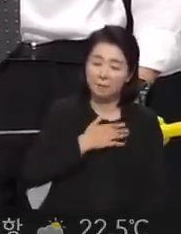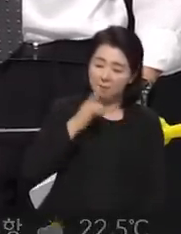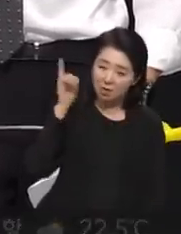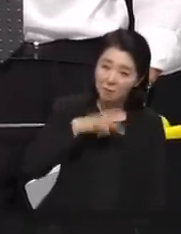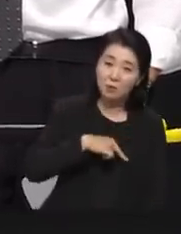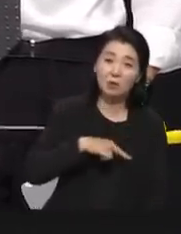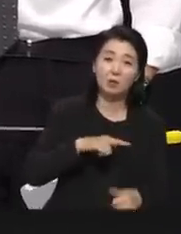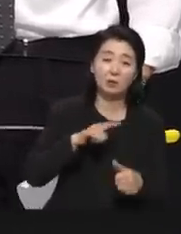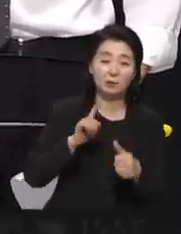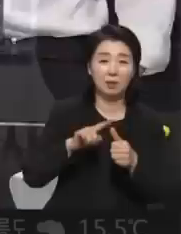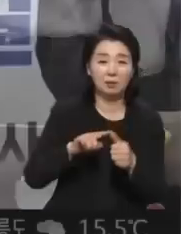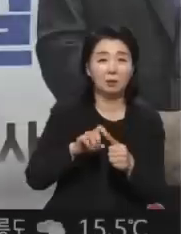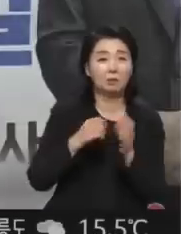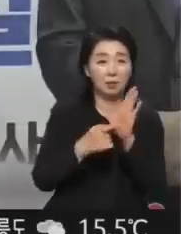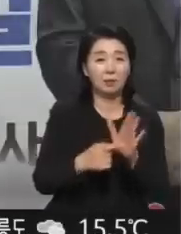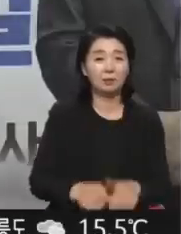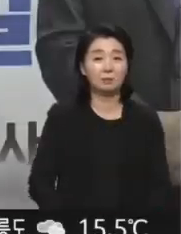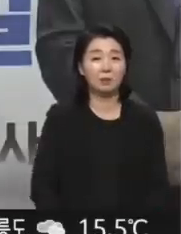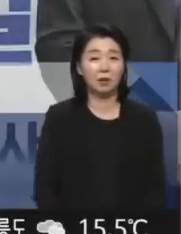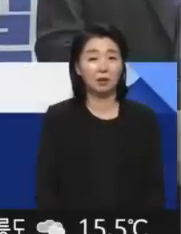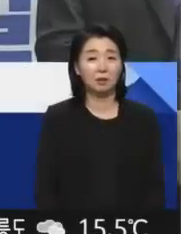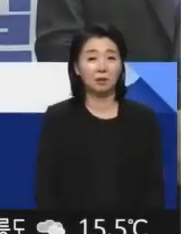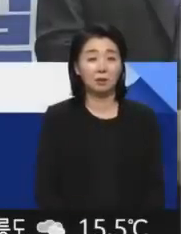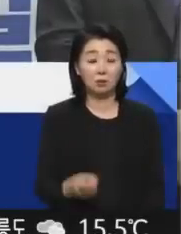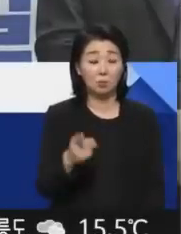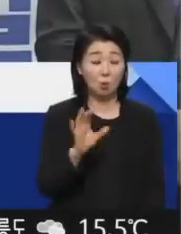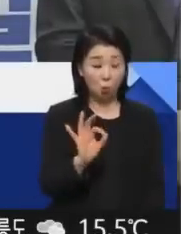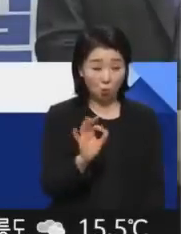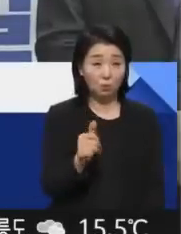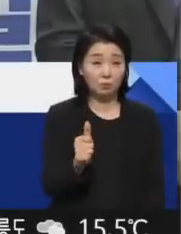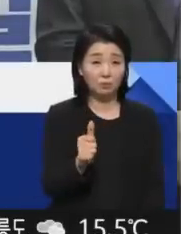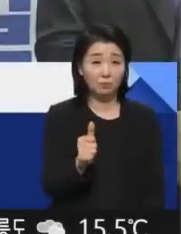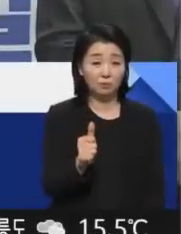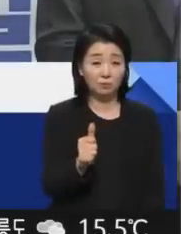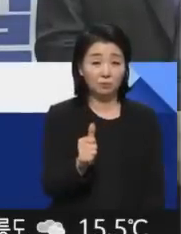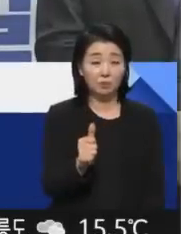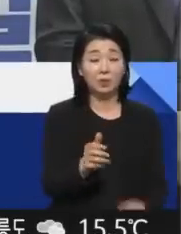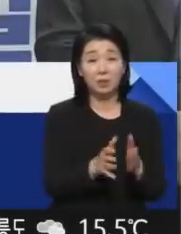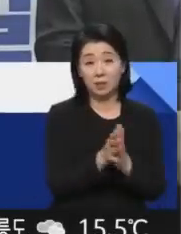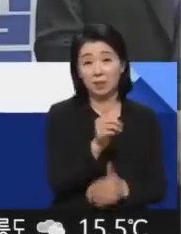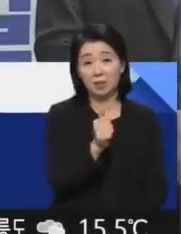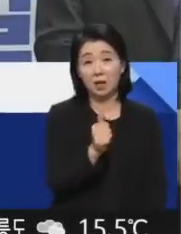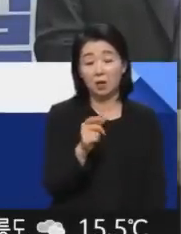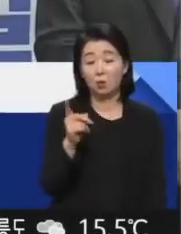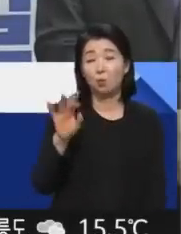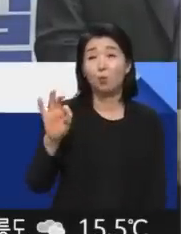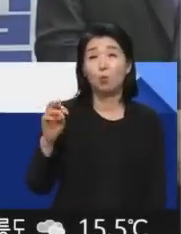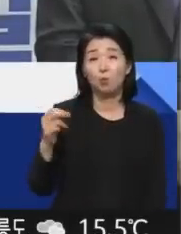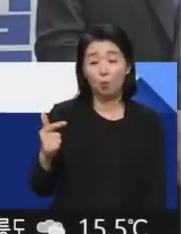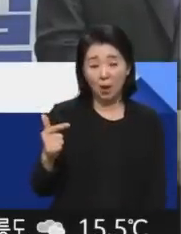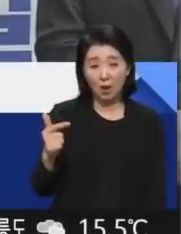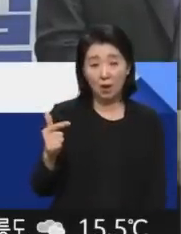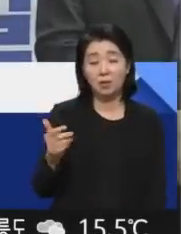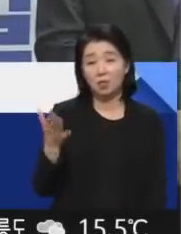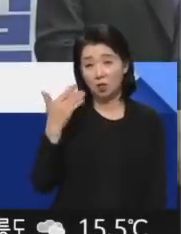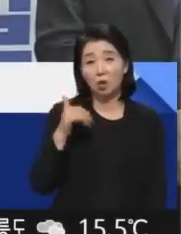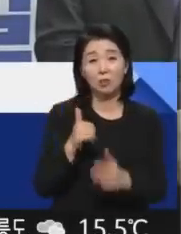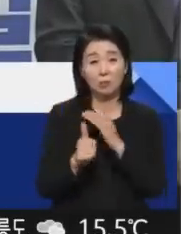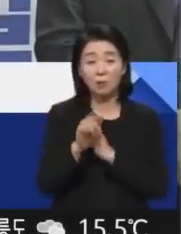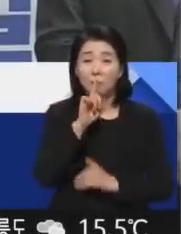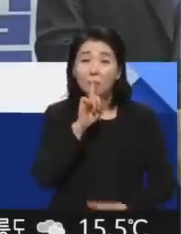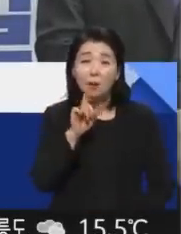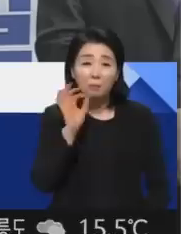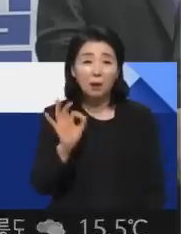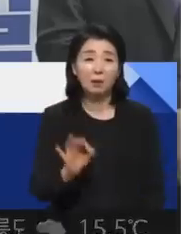드러냈습니다. 현재 홍준표 또 시장님, 황교안 전 대표님 하시는 말씀